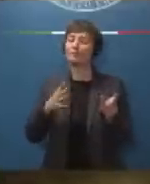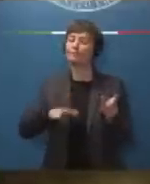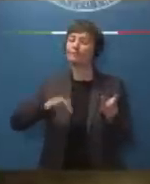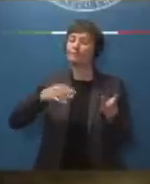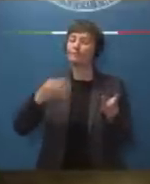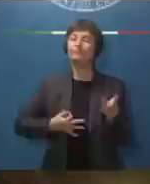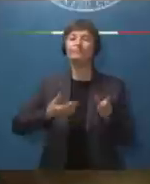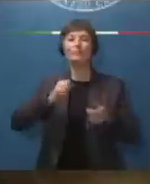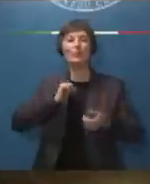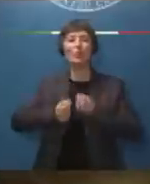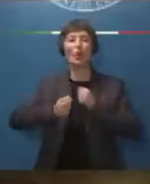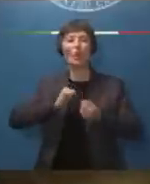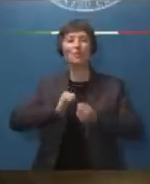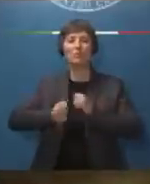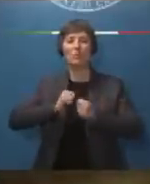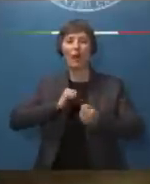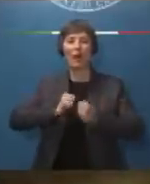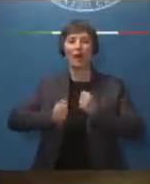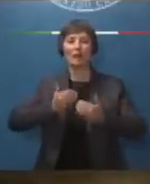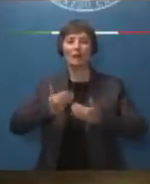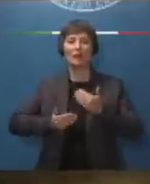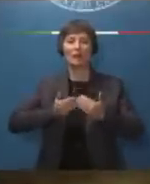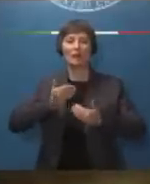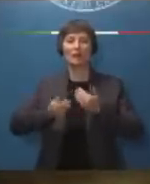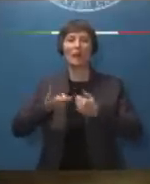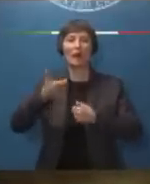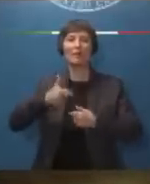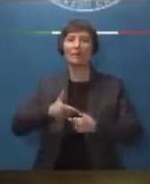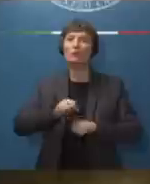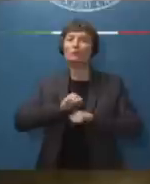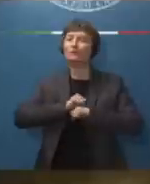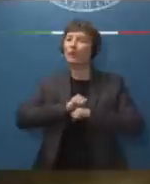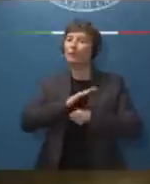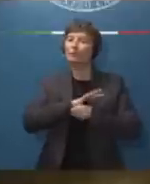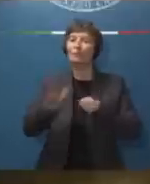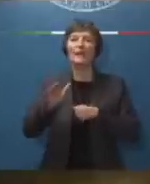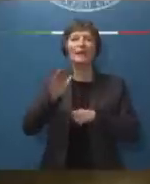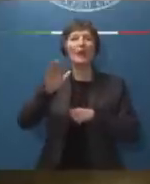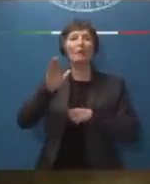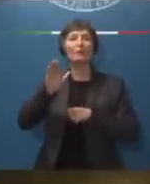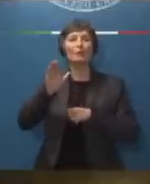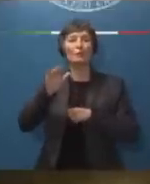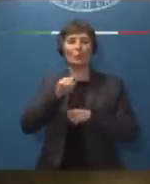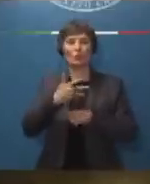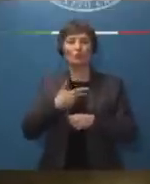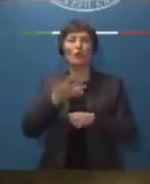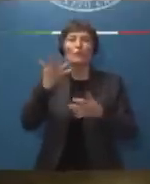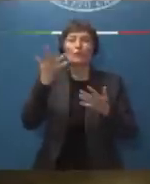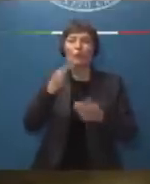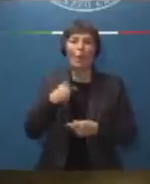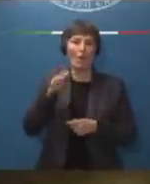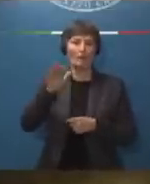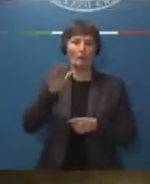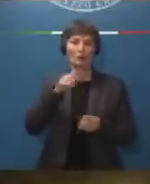e combatte perché crede nel suo futuro perché vuole guardare a quel futuro noi insieme